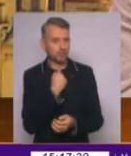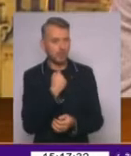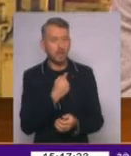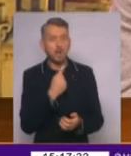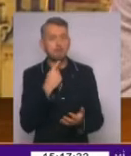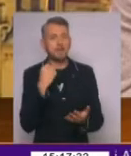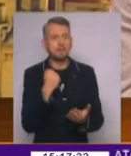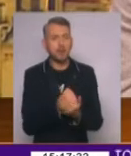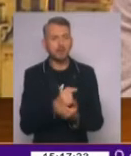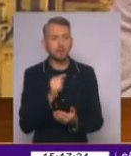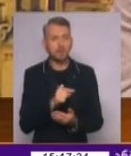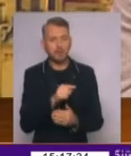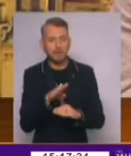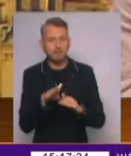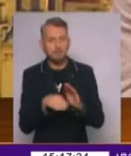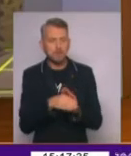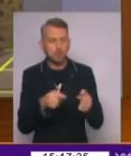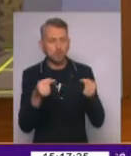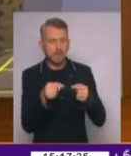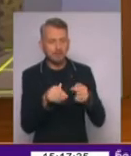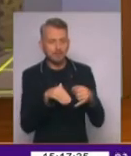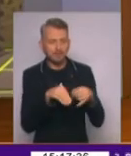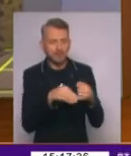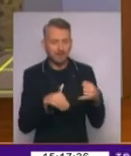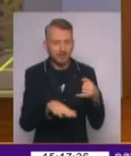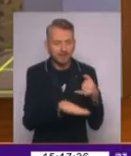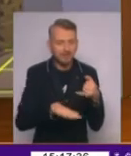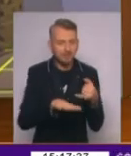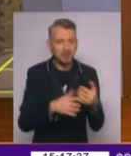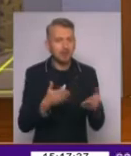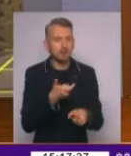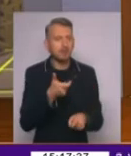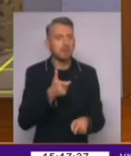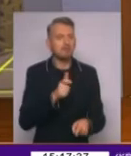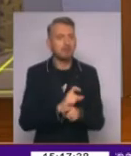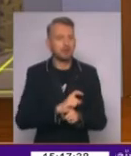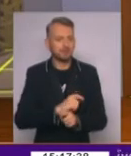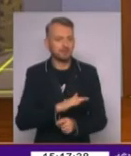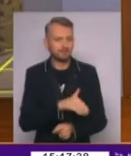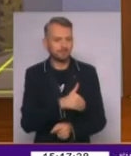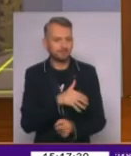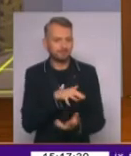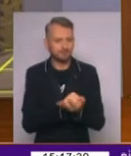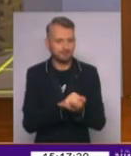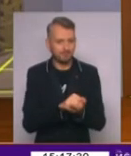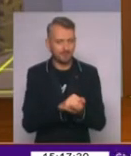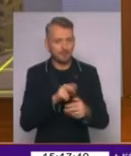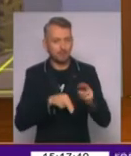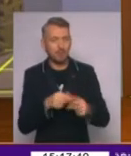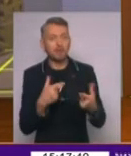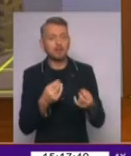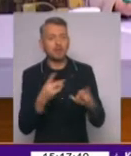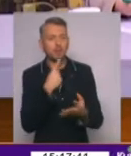приймаються вони під конкретні ділянки землі, які є найбільш ласими для забудови, або де треба узаконити